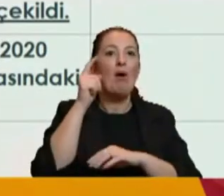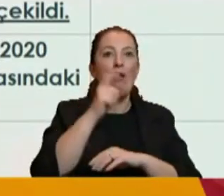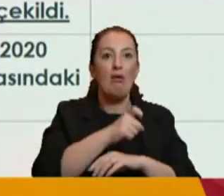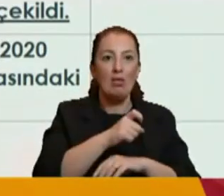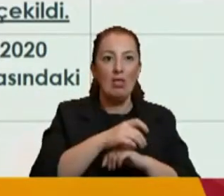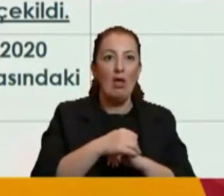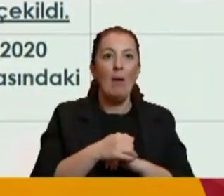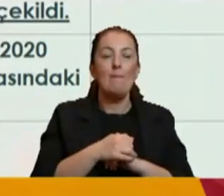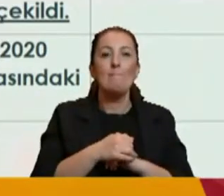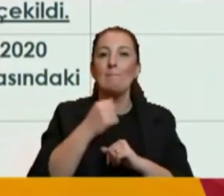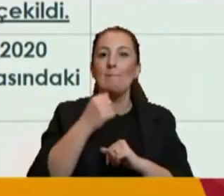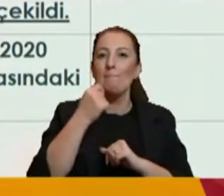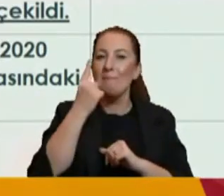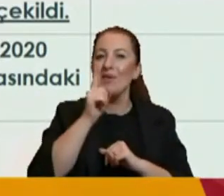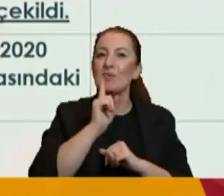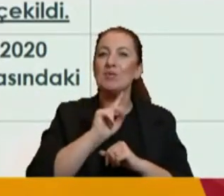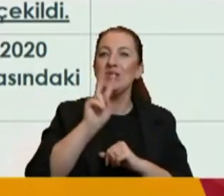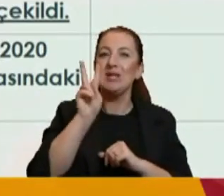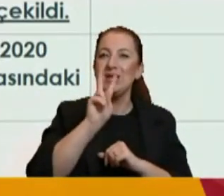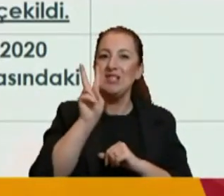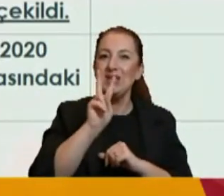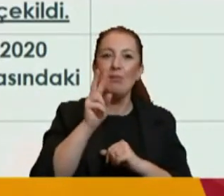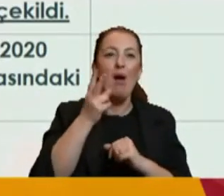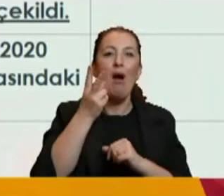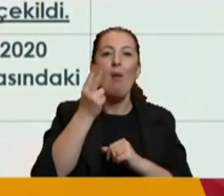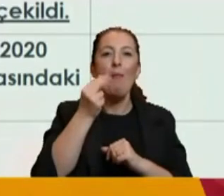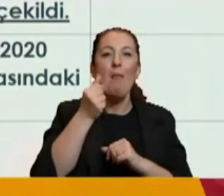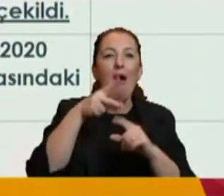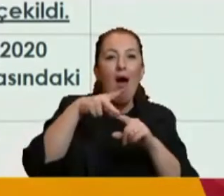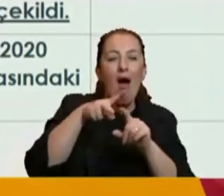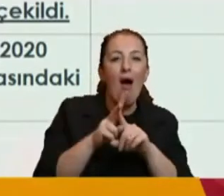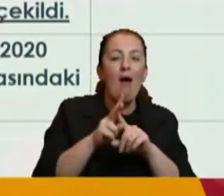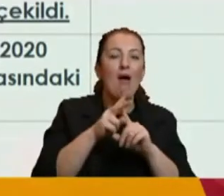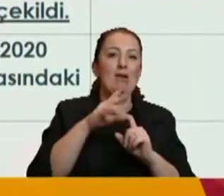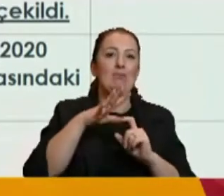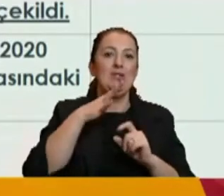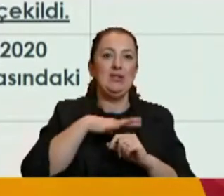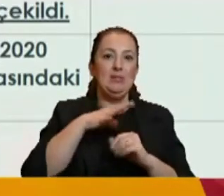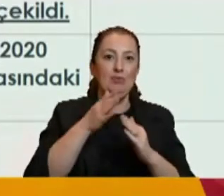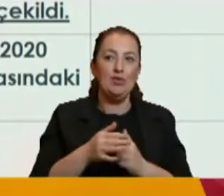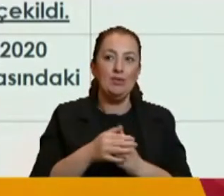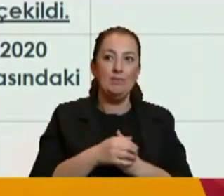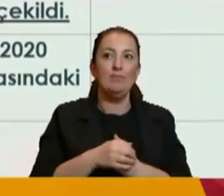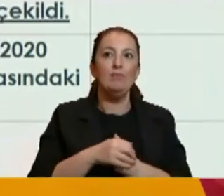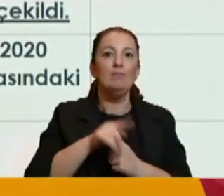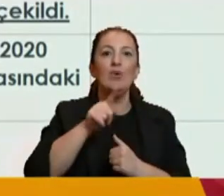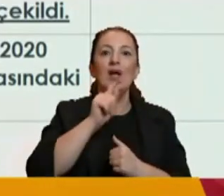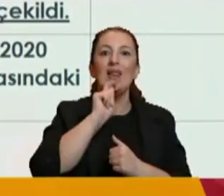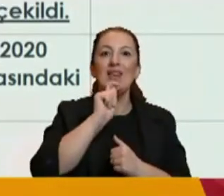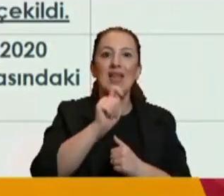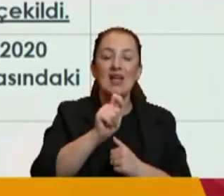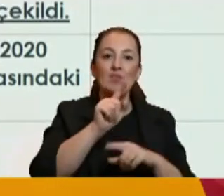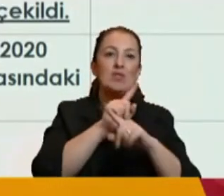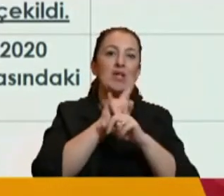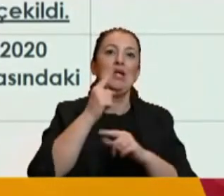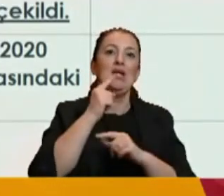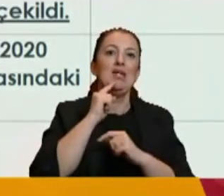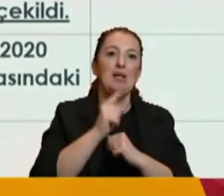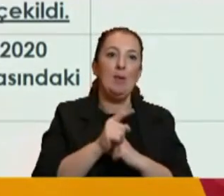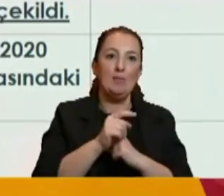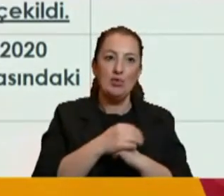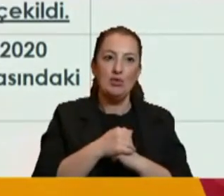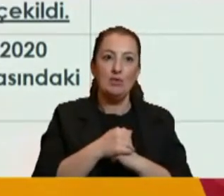bir yüzde yirmi lik fiyat ayarlaması talep etmişsiniz ve bu teklifimiz reddedilmiş